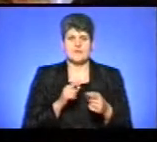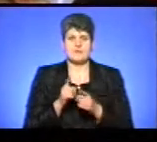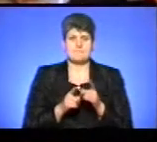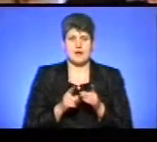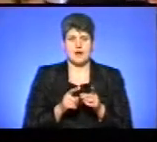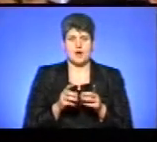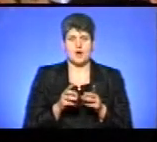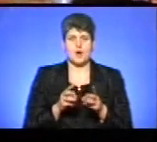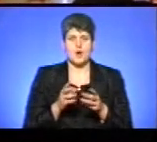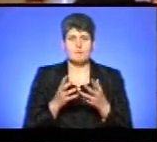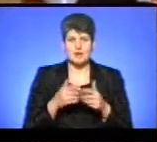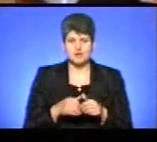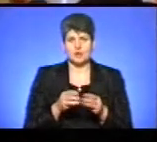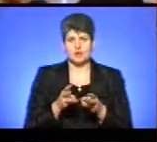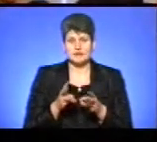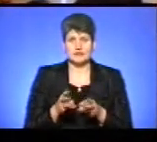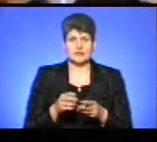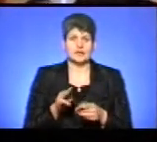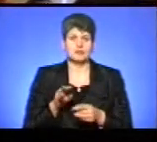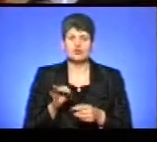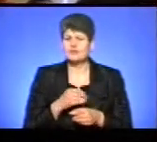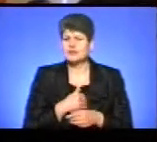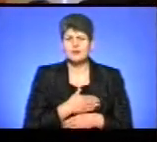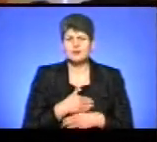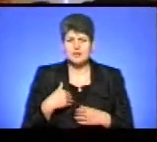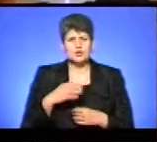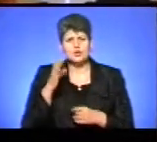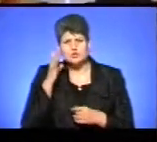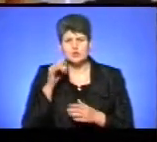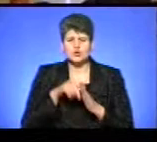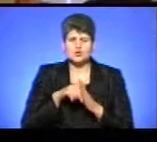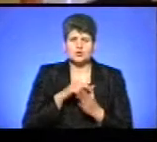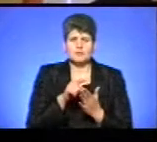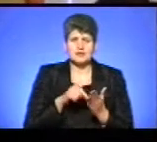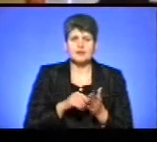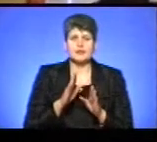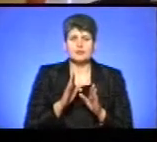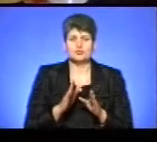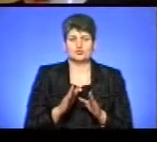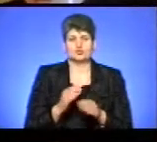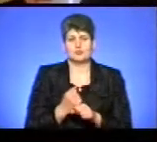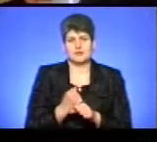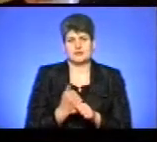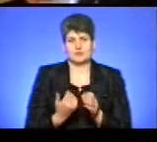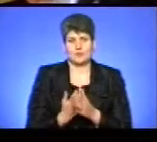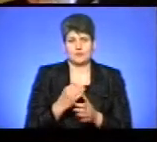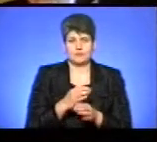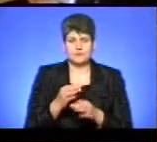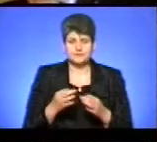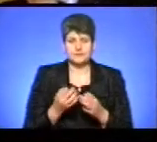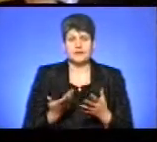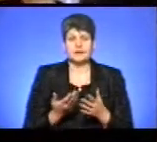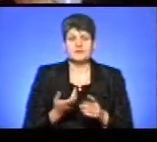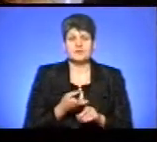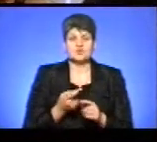котелень на торф. І вони не бажали вислухати по суті питання, які будуть впроваджуватися в рамках цього проєкту. Світовий банк в рамках